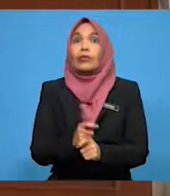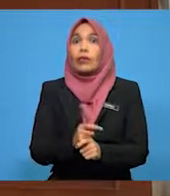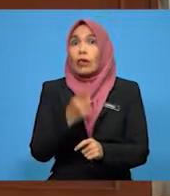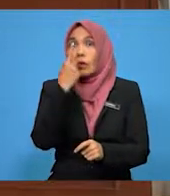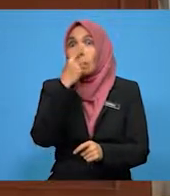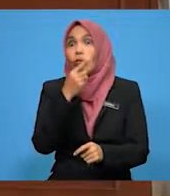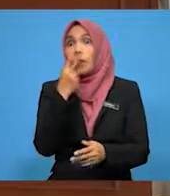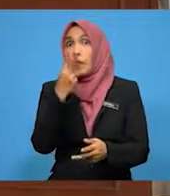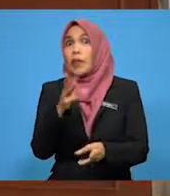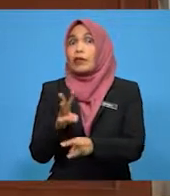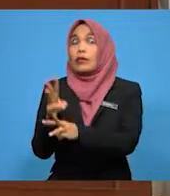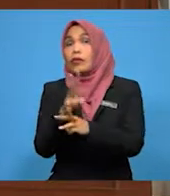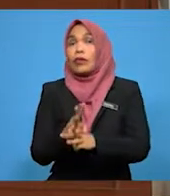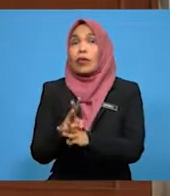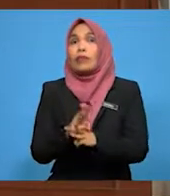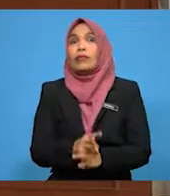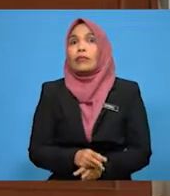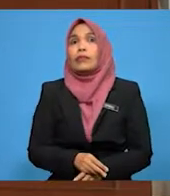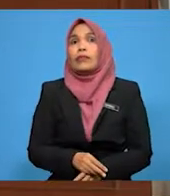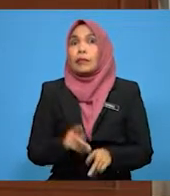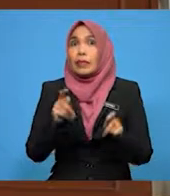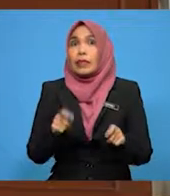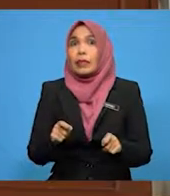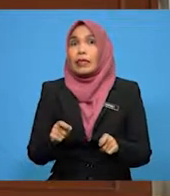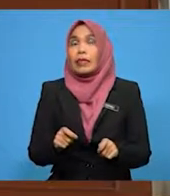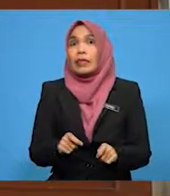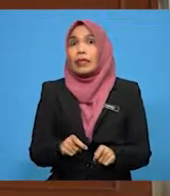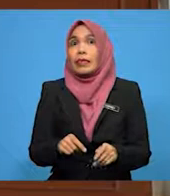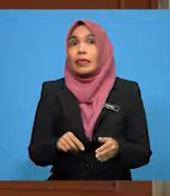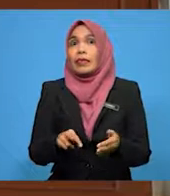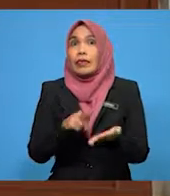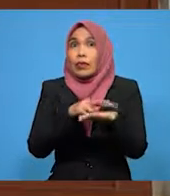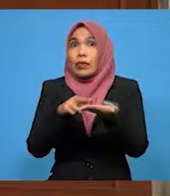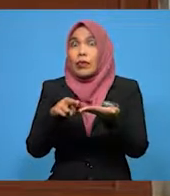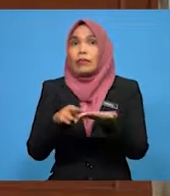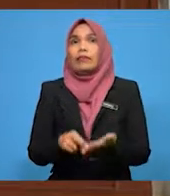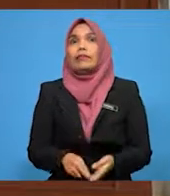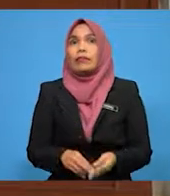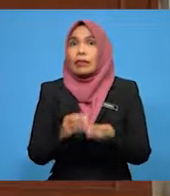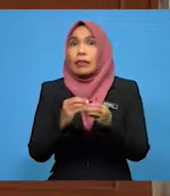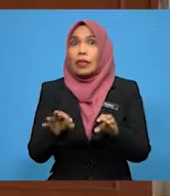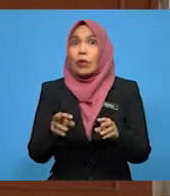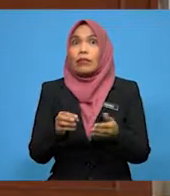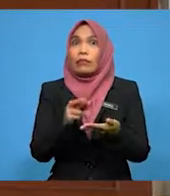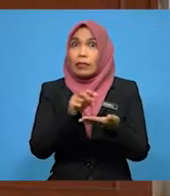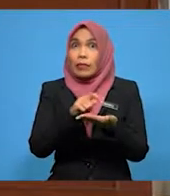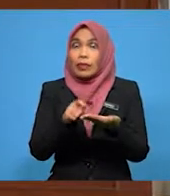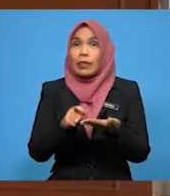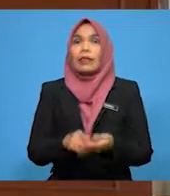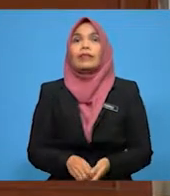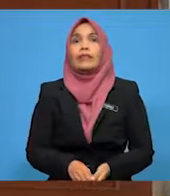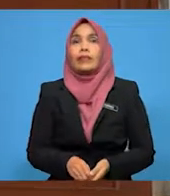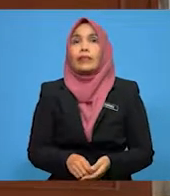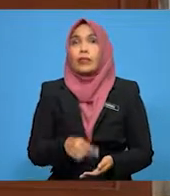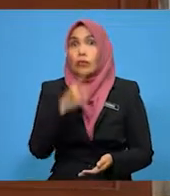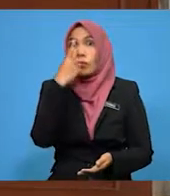telur tetasan pada seta perlu melengkapkan rekod pengurusan telur tetasan dan dihantar kepada